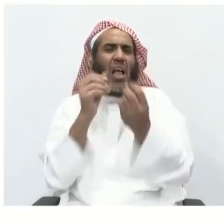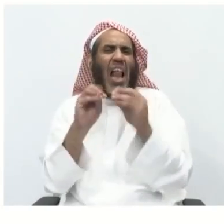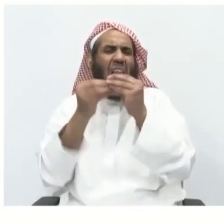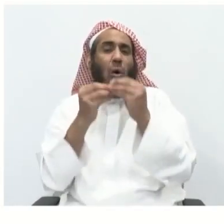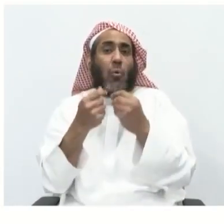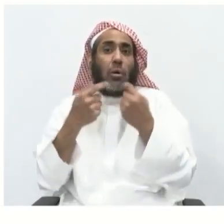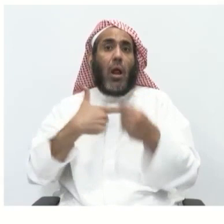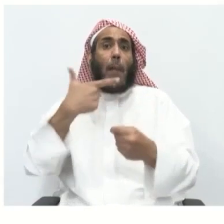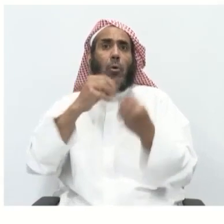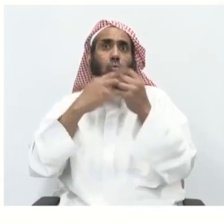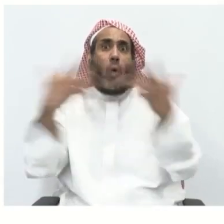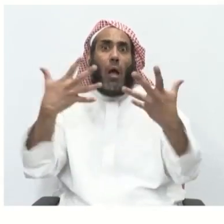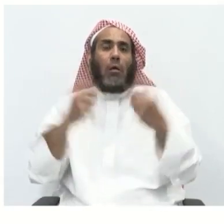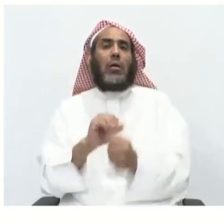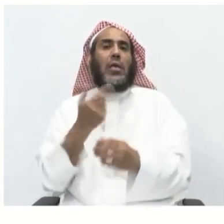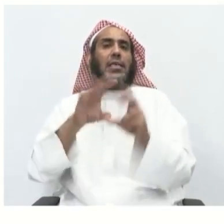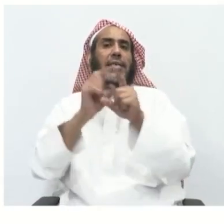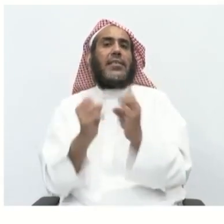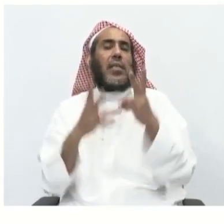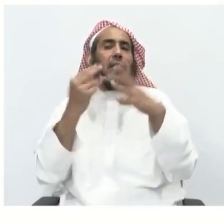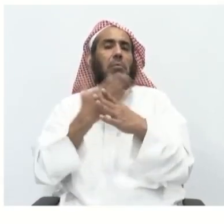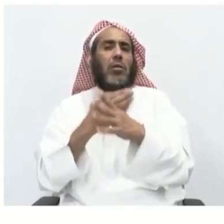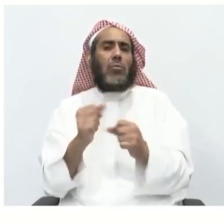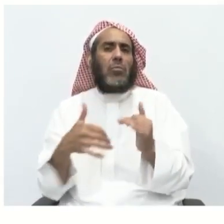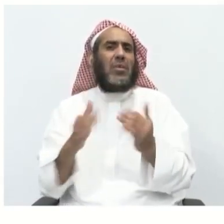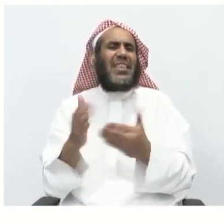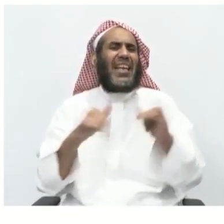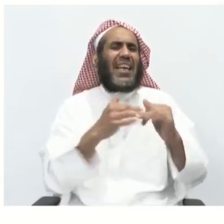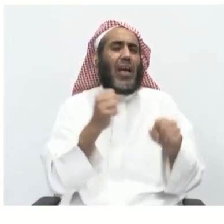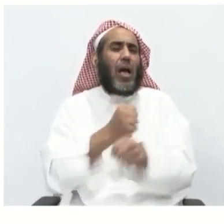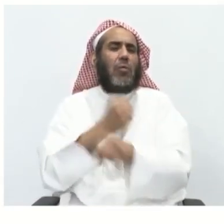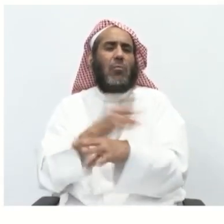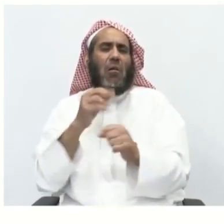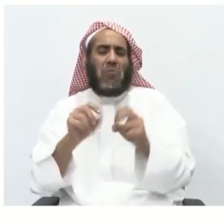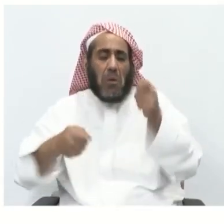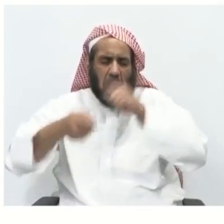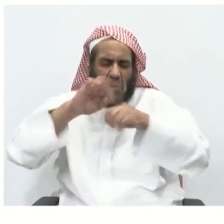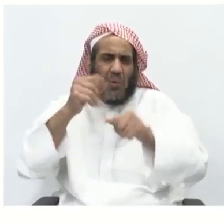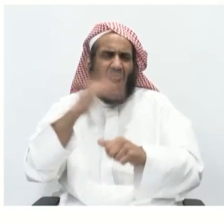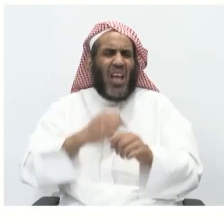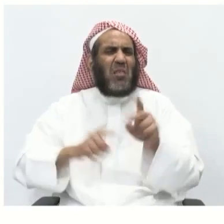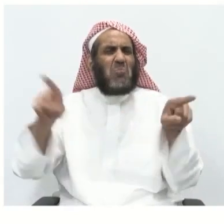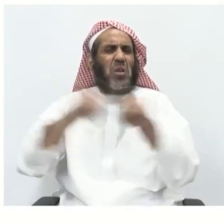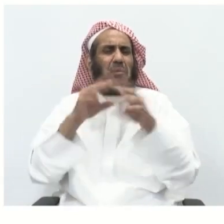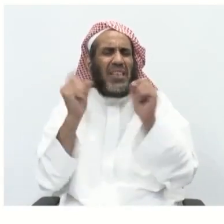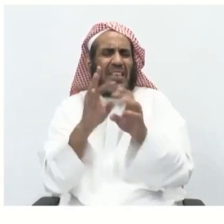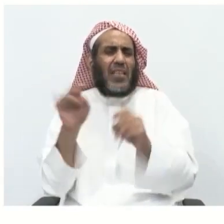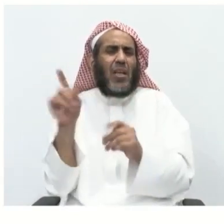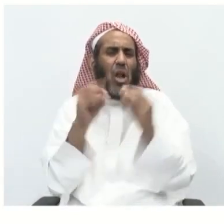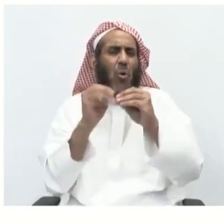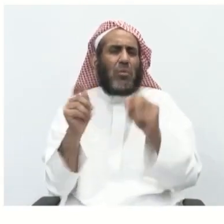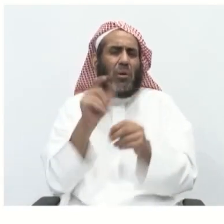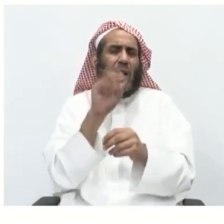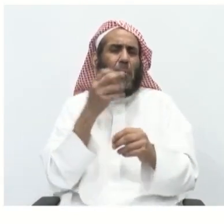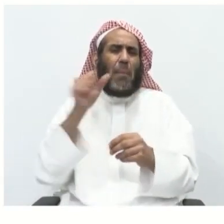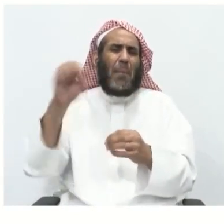ساطع استنتج لماذا قد تكون الطريقه المستخدمه في المختبر غير مناسبه لتحديد ماء التبلور في الاملاح المائيه